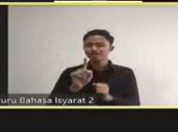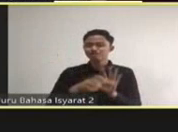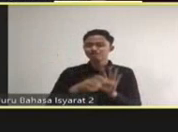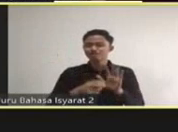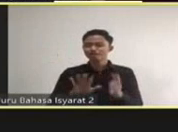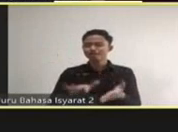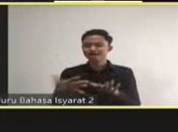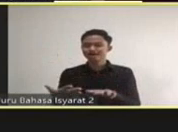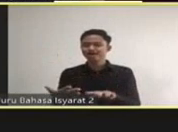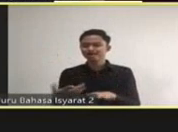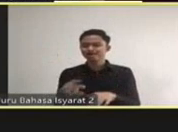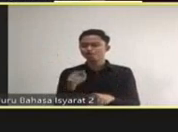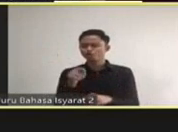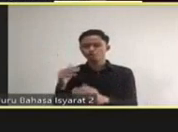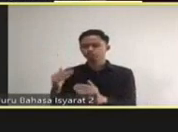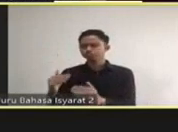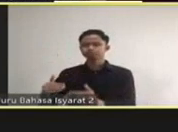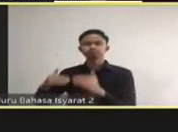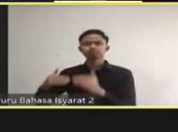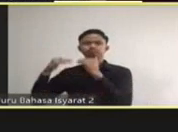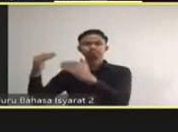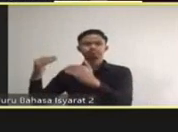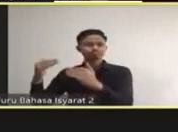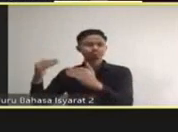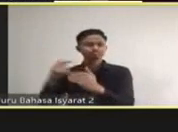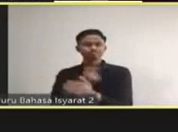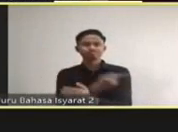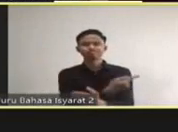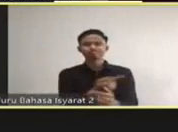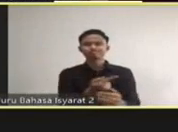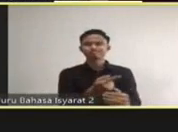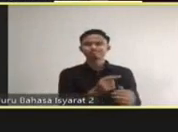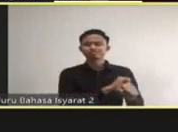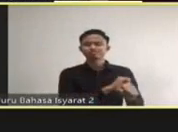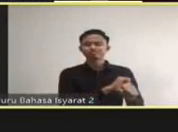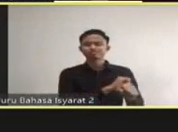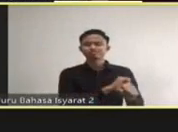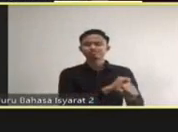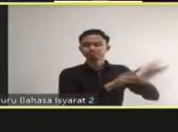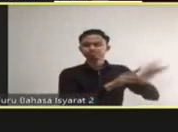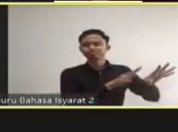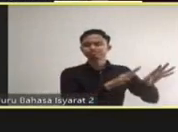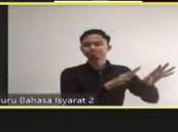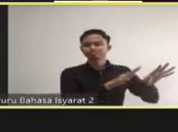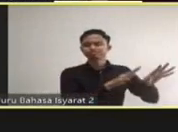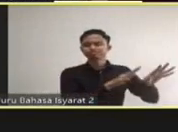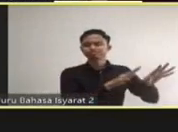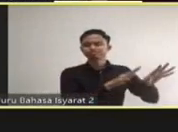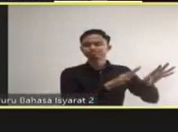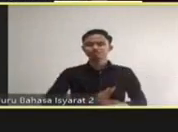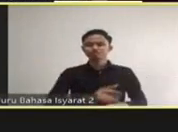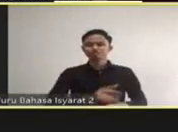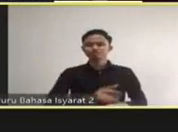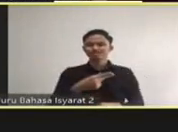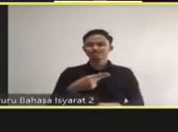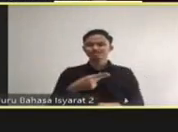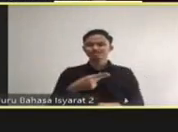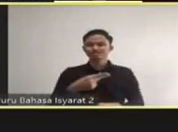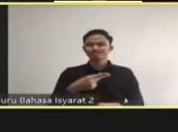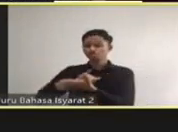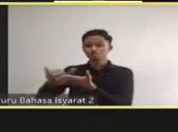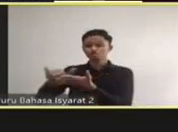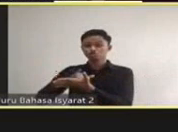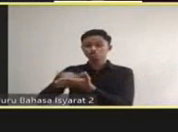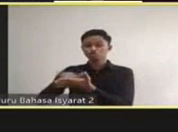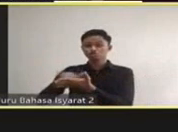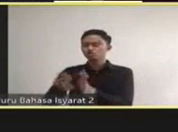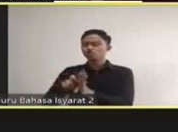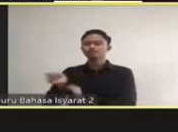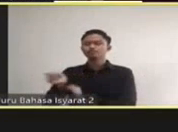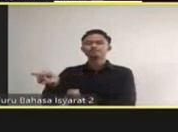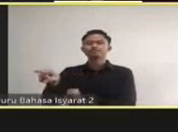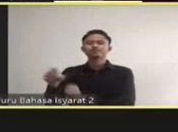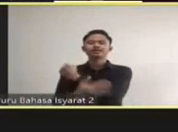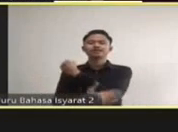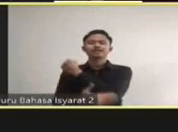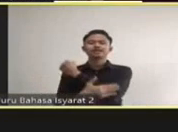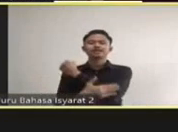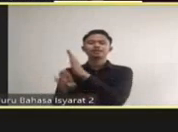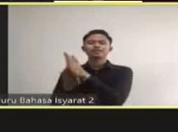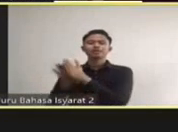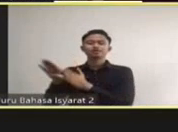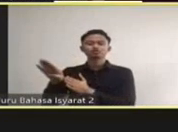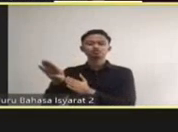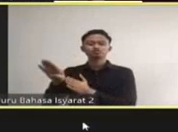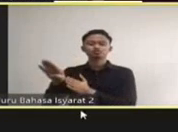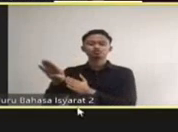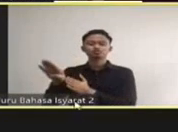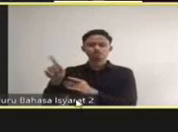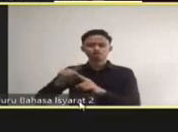bisa melebihi jumlah yang terkonfirmasi positif se-Indonesia. Jadi bayangkan, satu negara maju, tapi ternyata